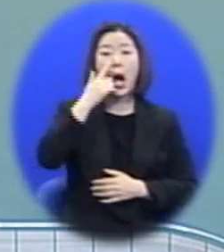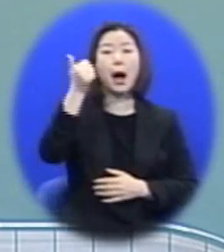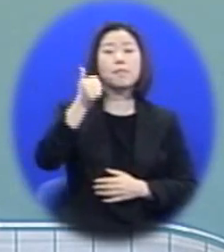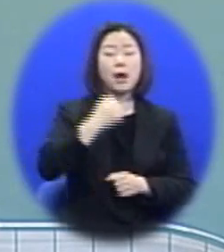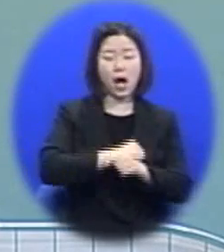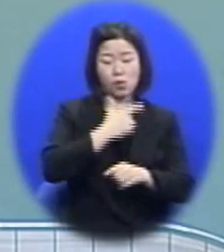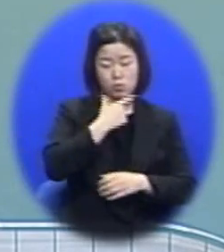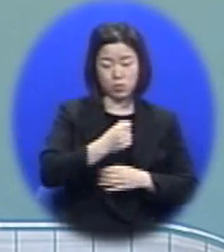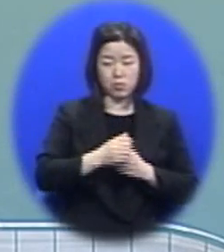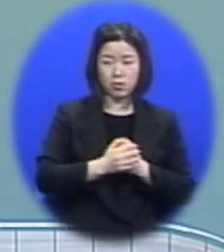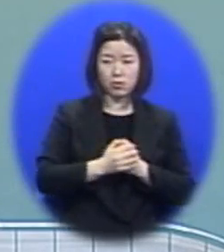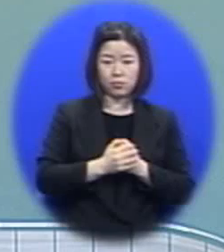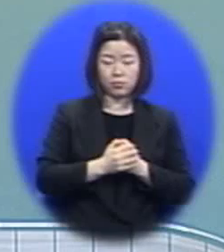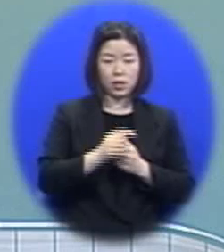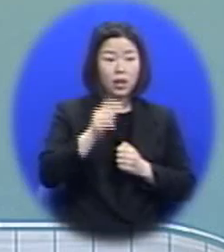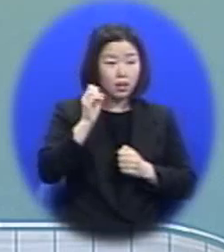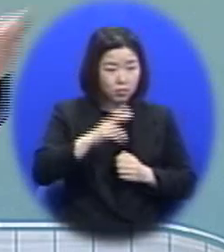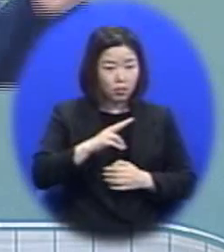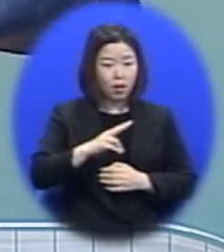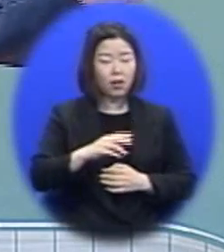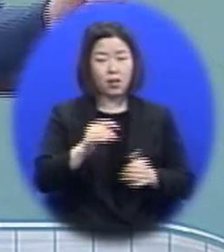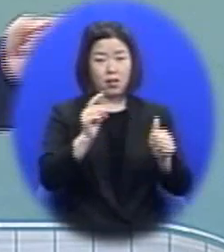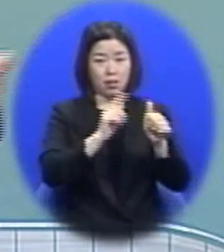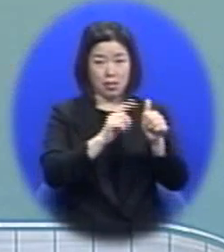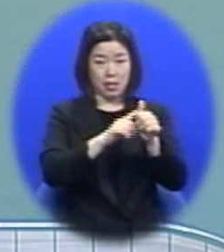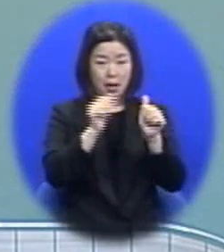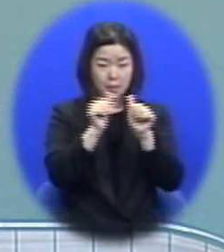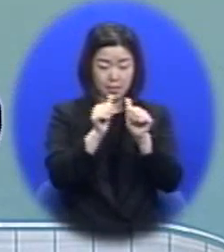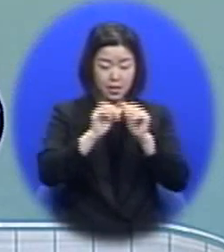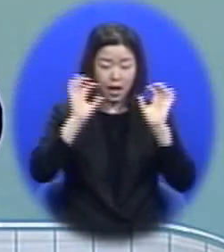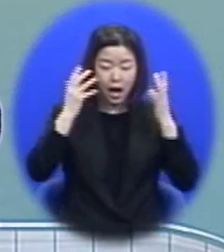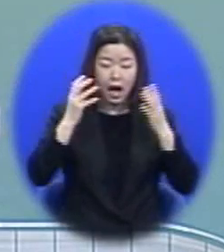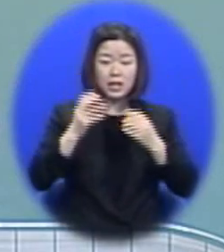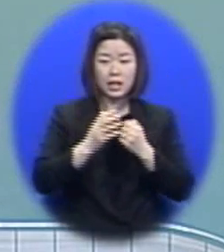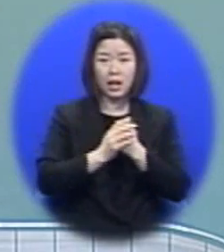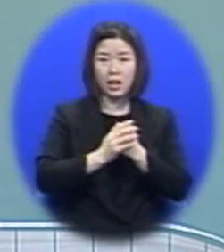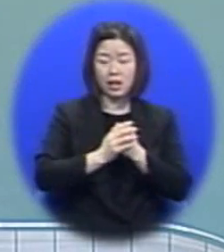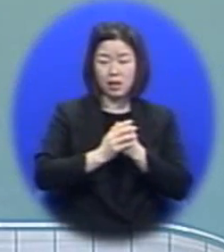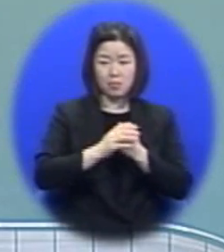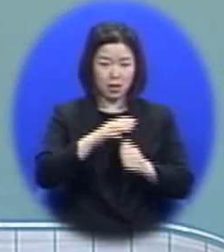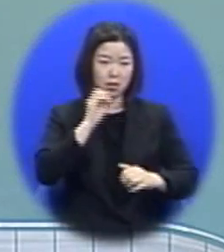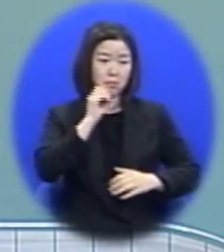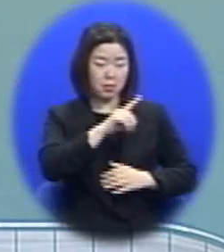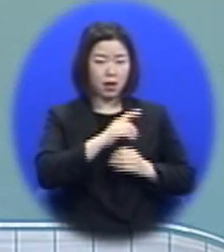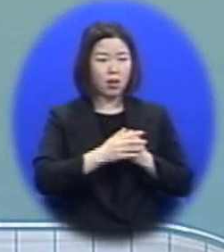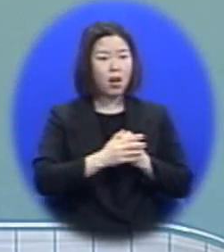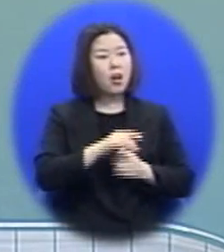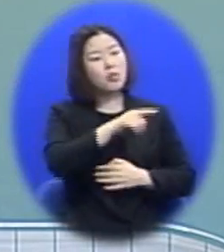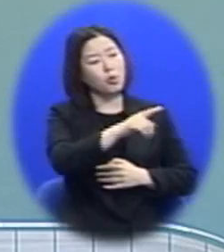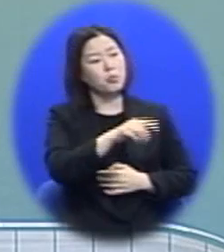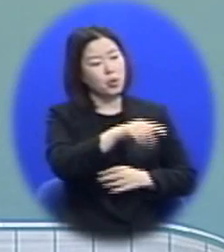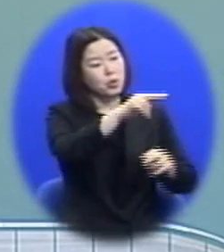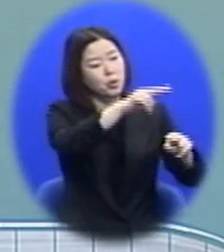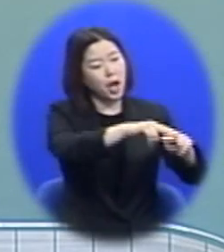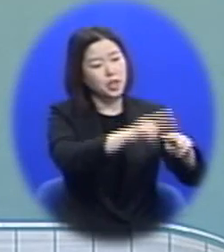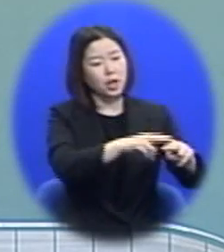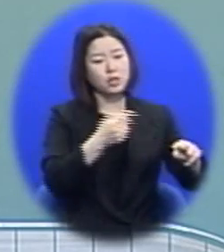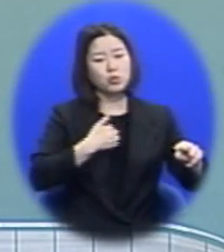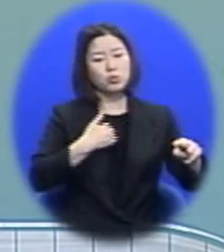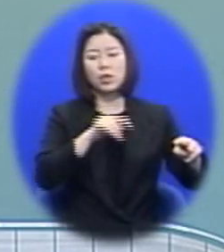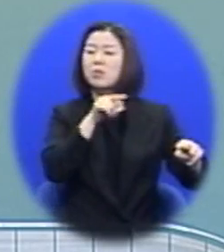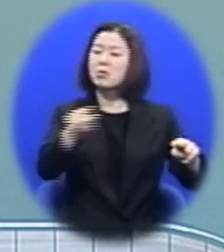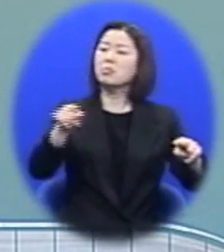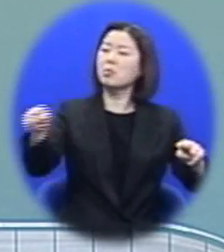남자아이가 또 화를냅니다 아니 그러면 너는 저기 의자에 앉아서 우리 보고 이거 해라 저거 해라 시키기만 하려고 그러는